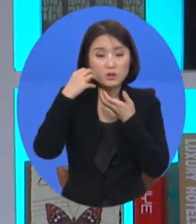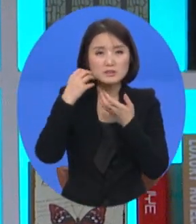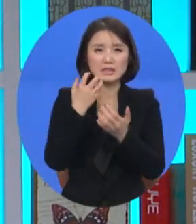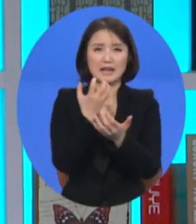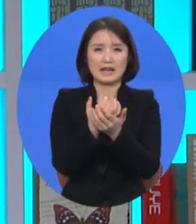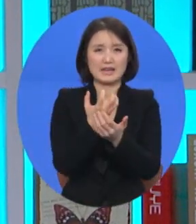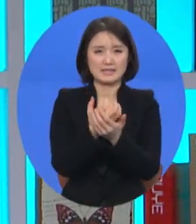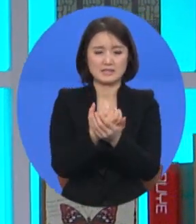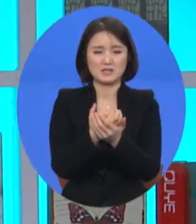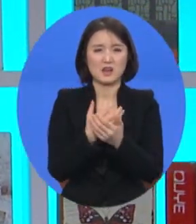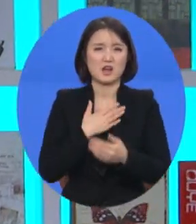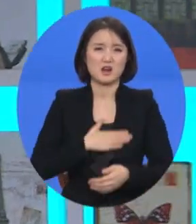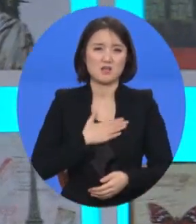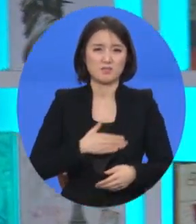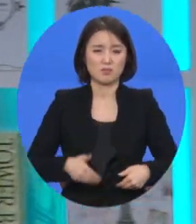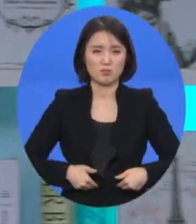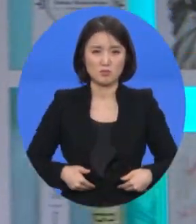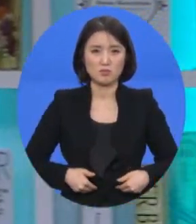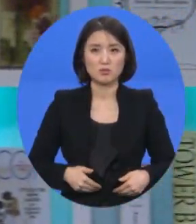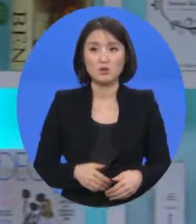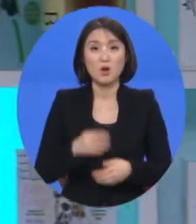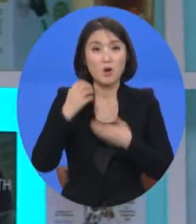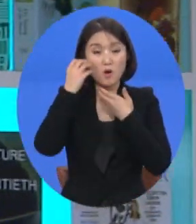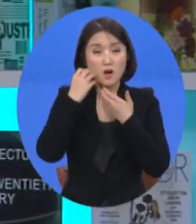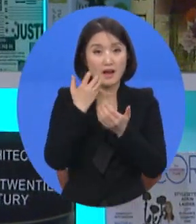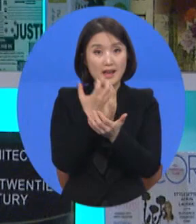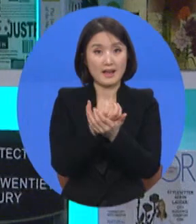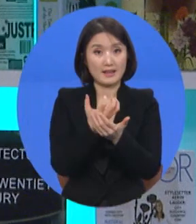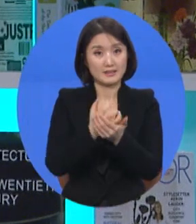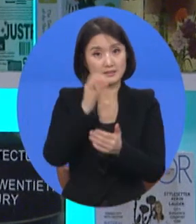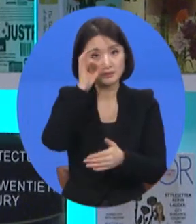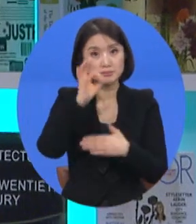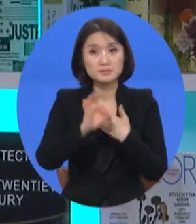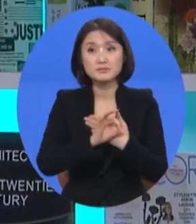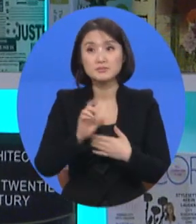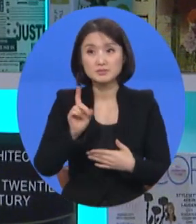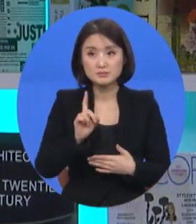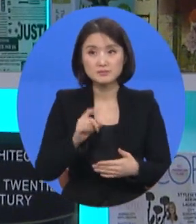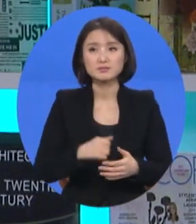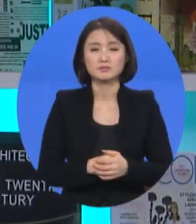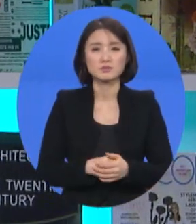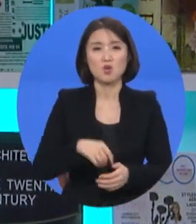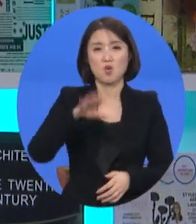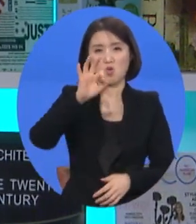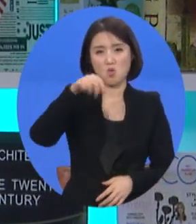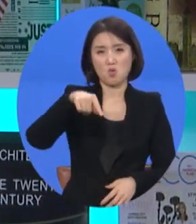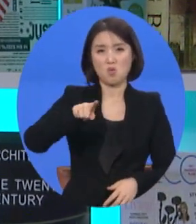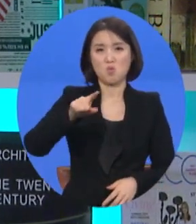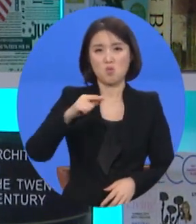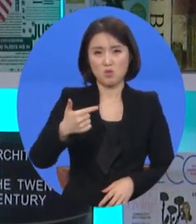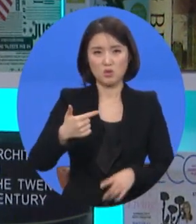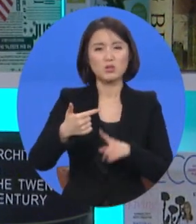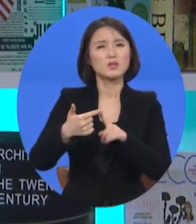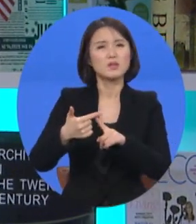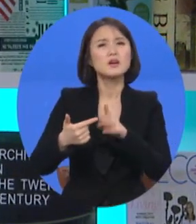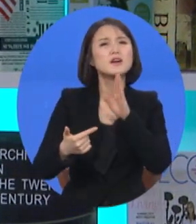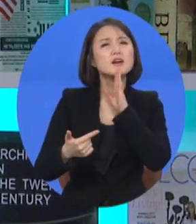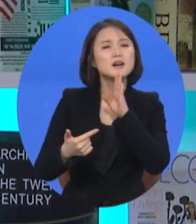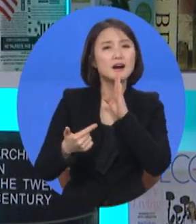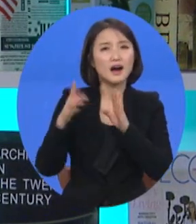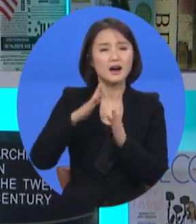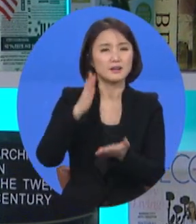되겠습니다 원숭이는 한자로 물론 뭐니 라고 쓰면 원숭이 원인이 되죠 구조 그 원자 말고 또